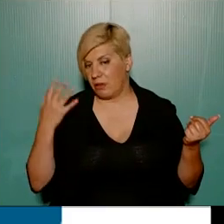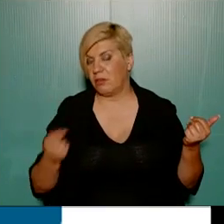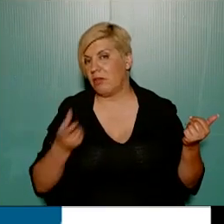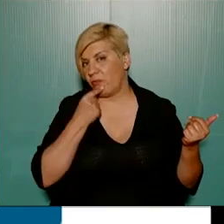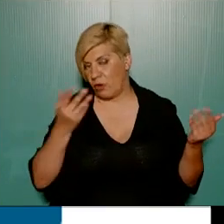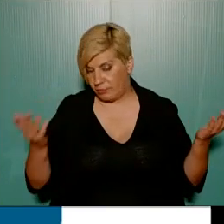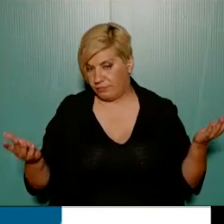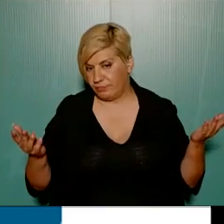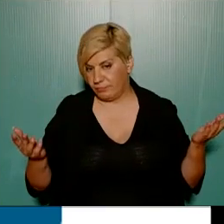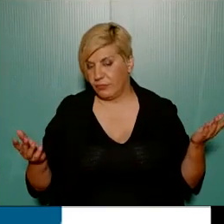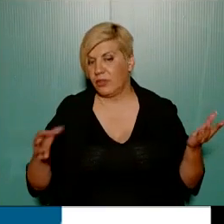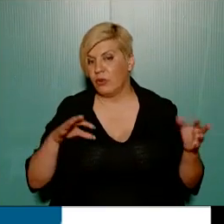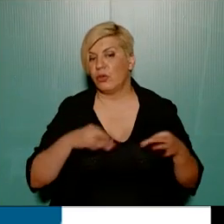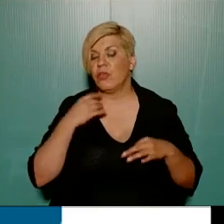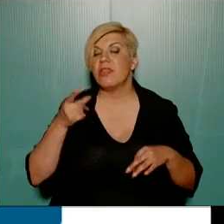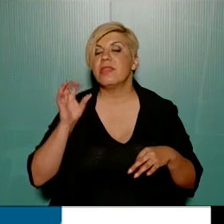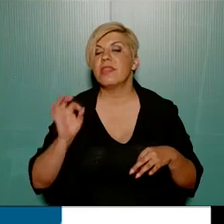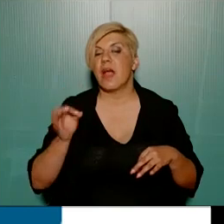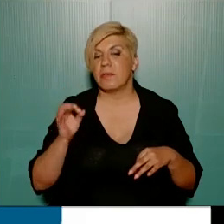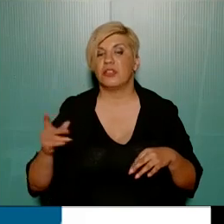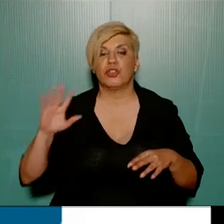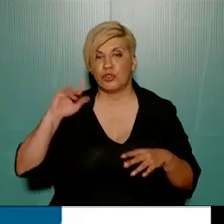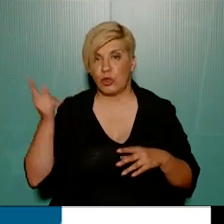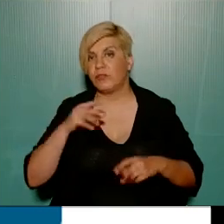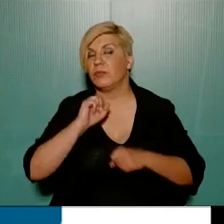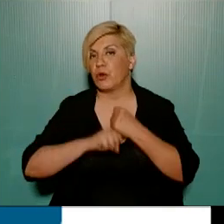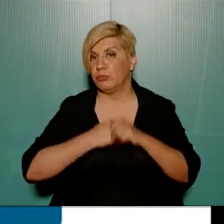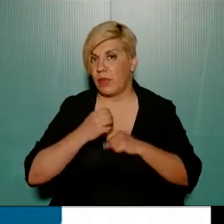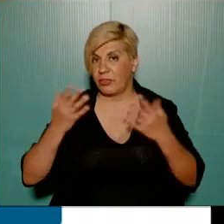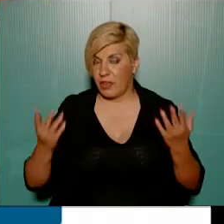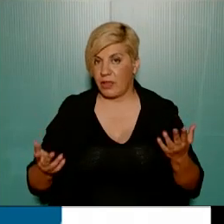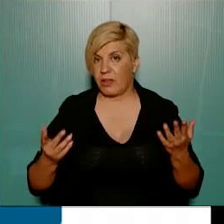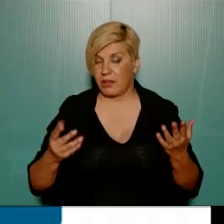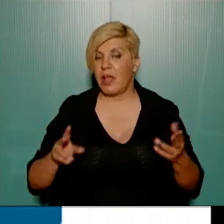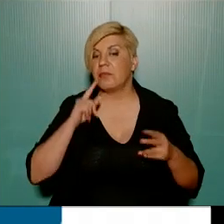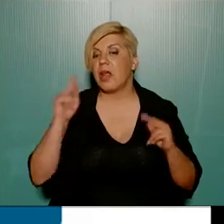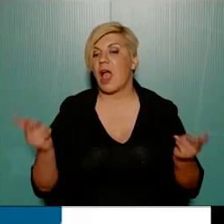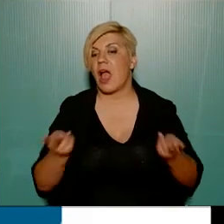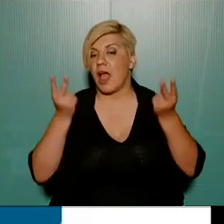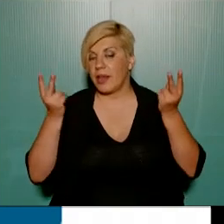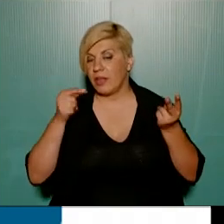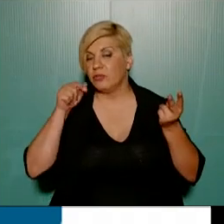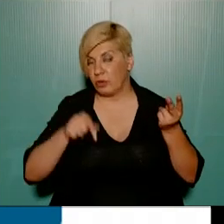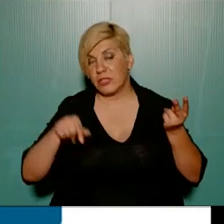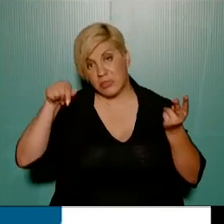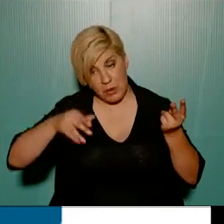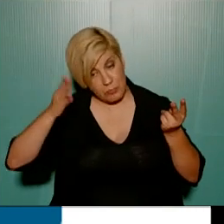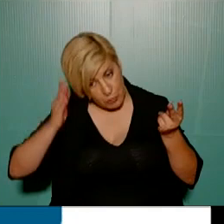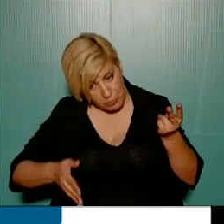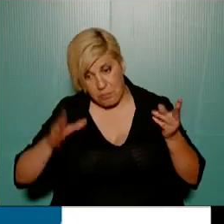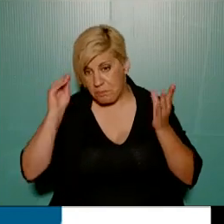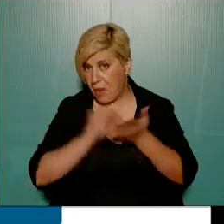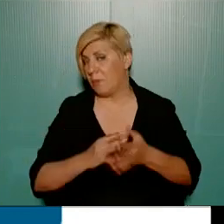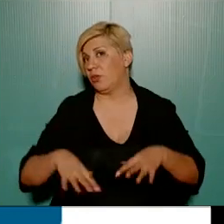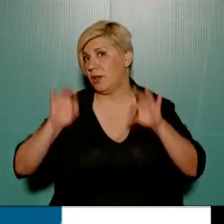εύκολα. Λοιπόν, ο κύριος Διαμαντάκης όντως ήταν σε όλη αυτή την προσπάθεια, έμεινε στον αέρα, όμως σήμερα μπορούμε να πιάσουμε ξανά